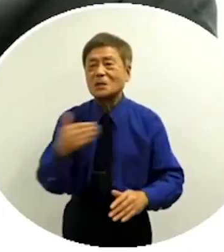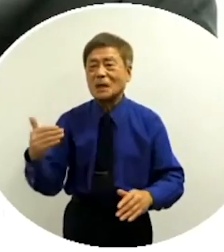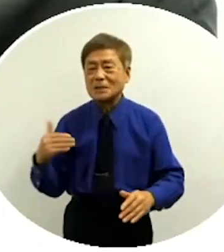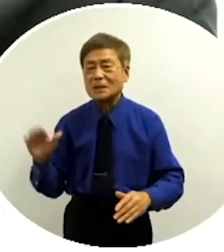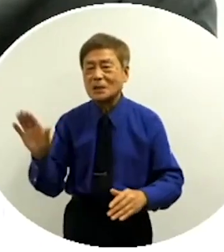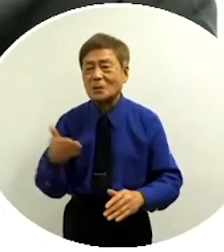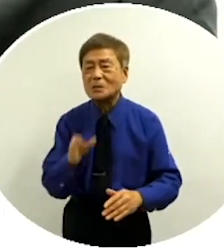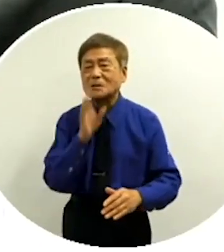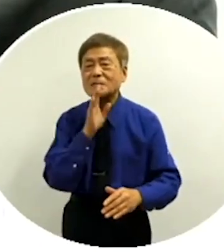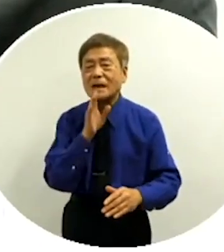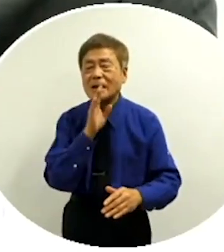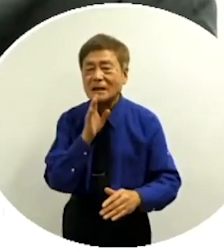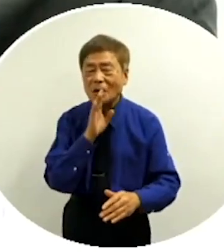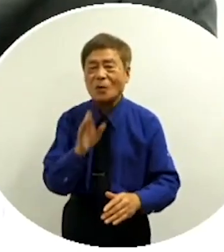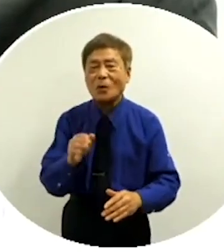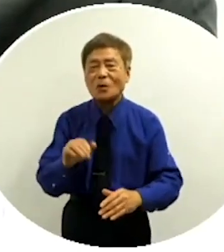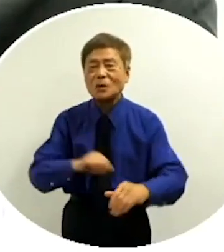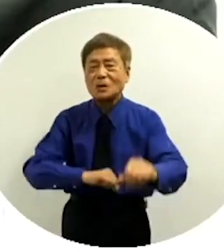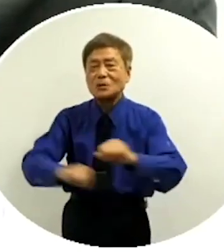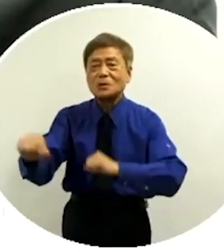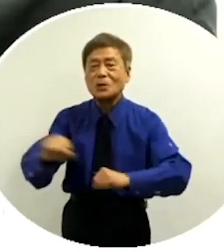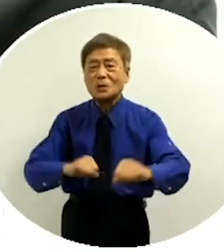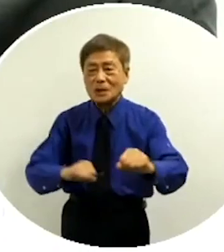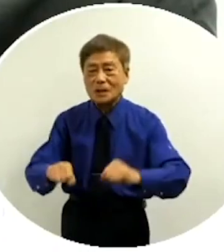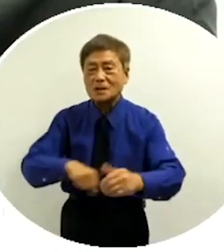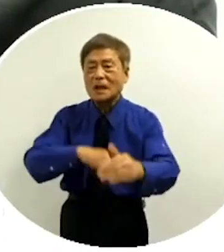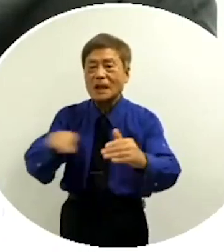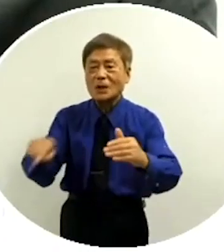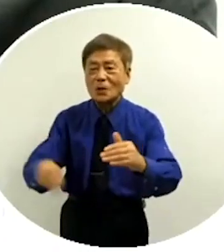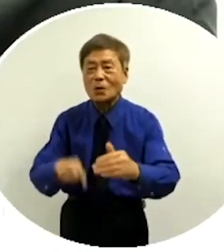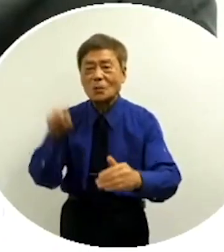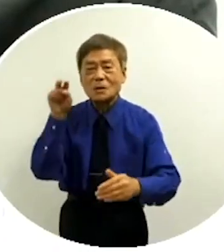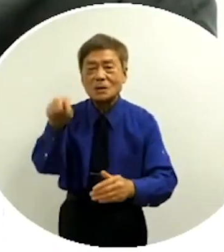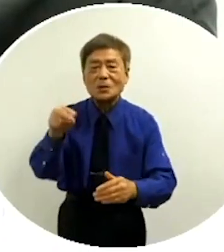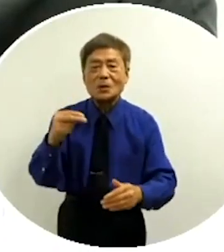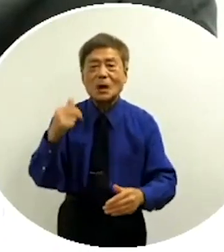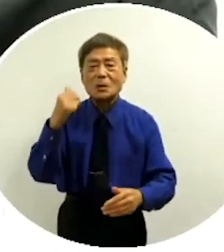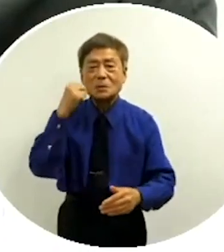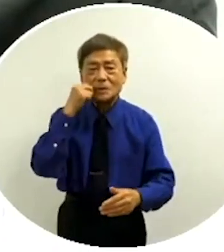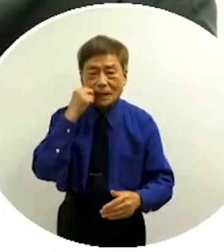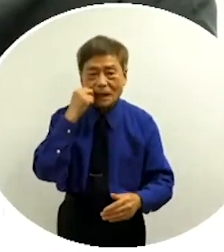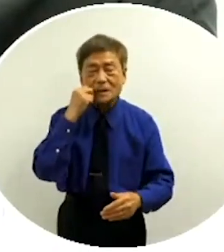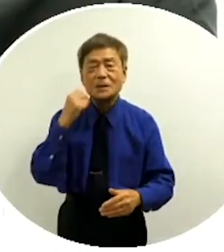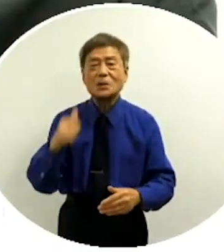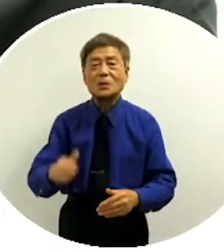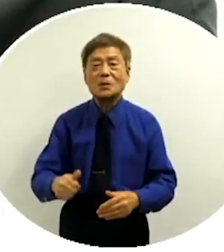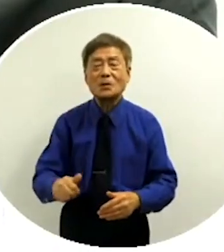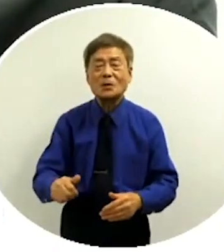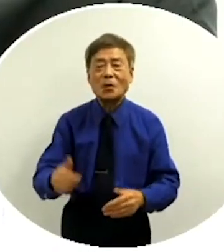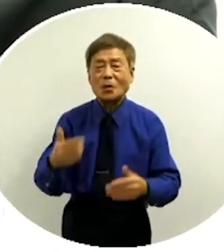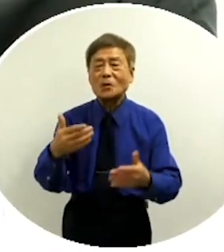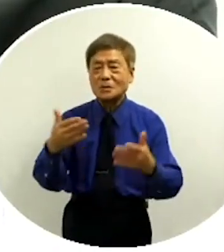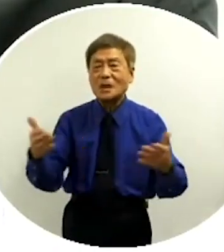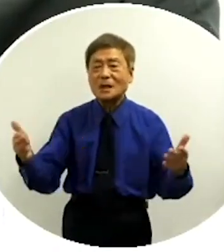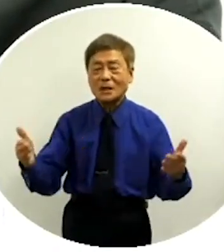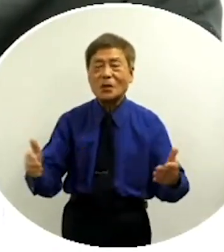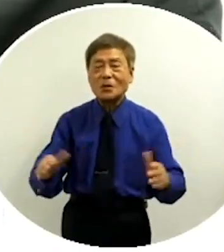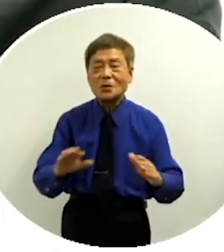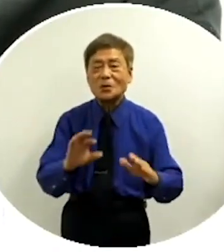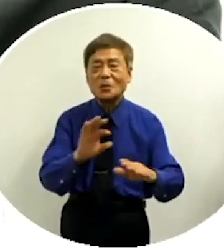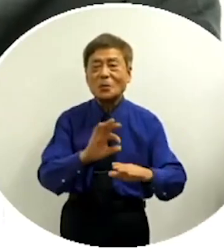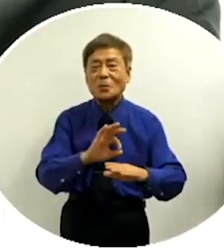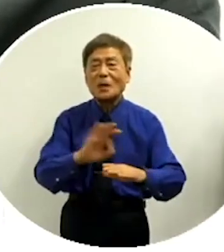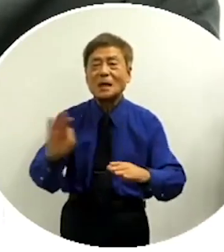に可視化してくださったりとかだからそういう高普段見られない風景を大手メディアでは伝わらない風景を